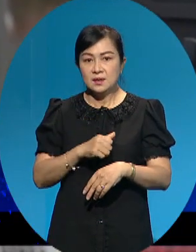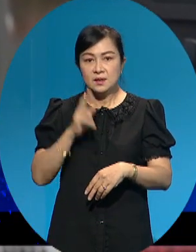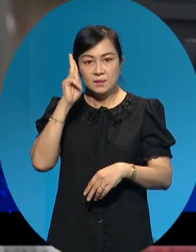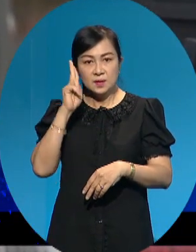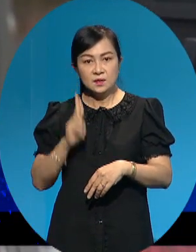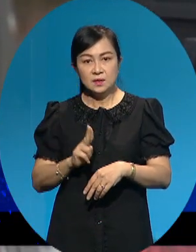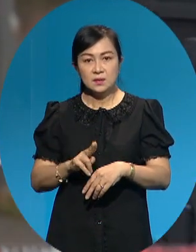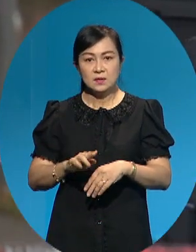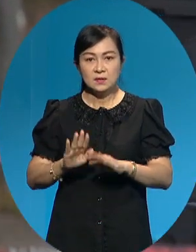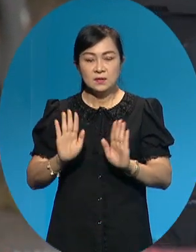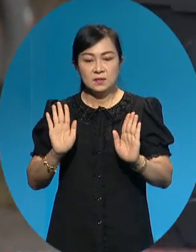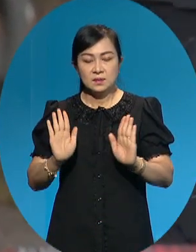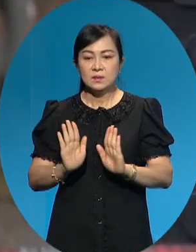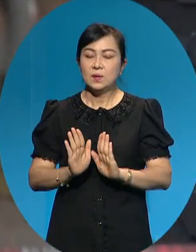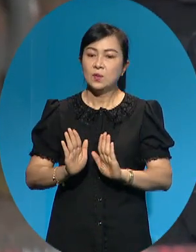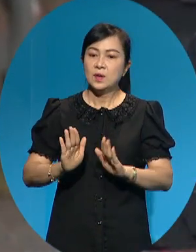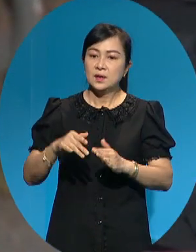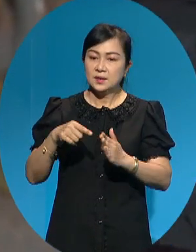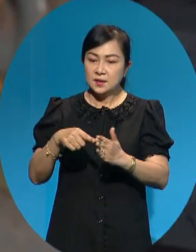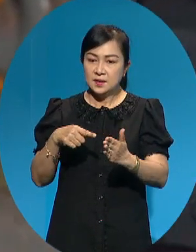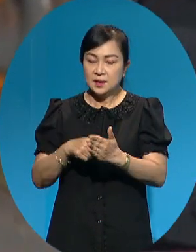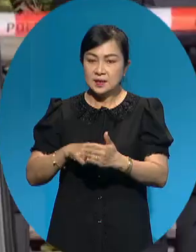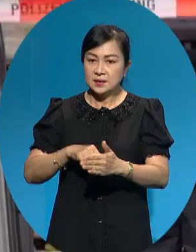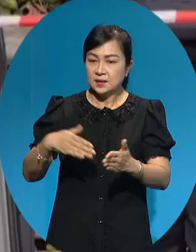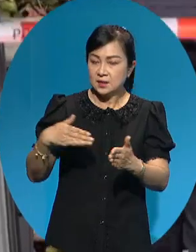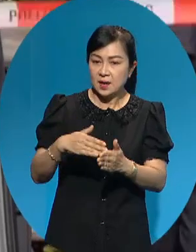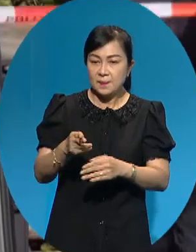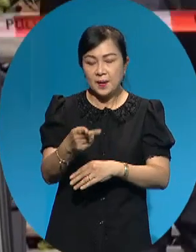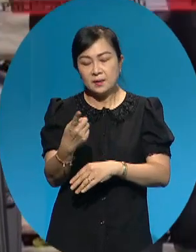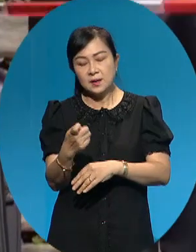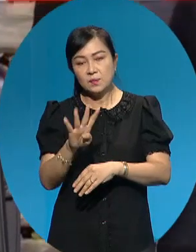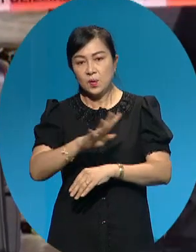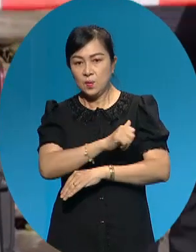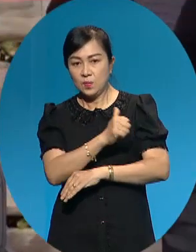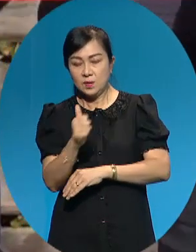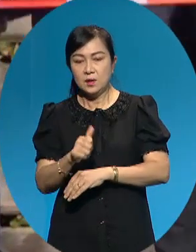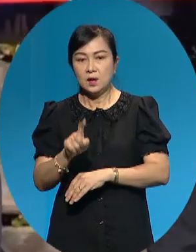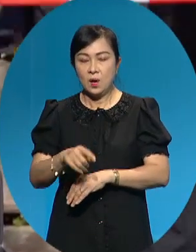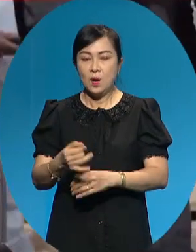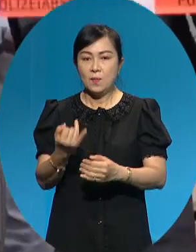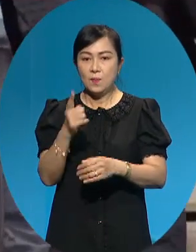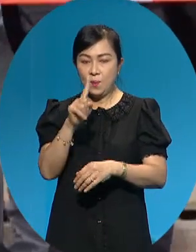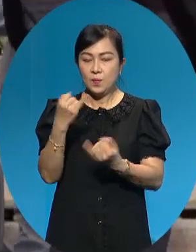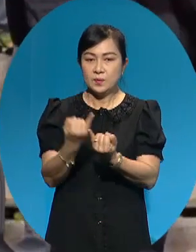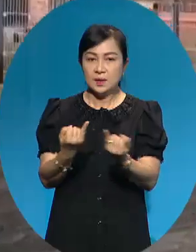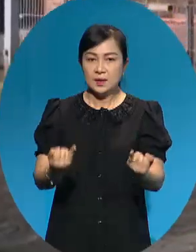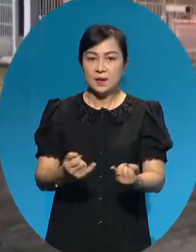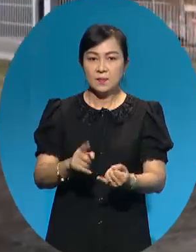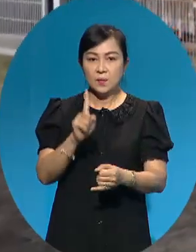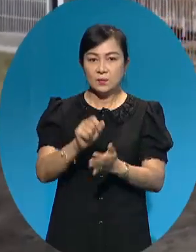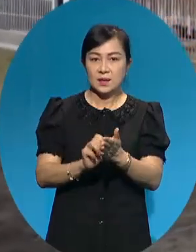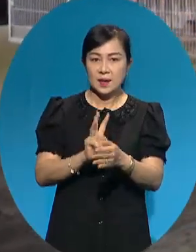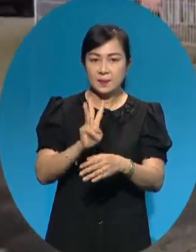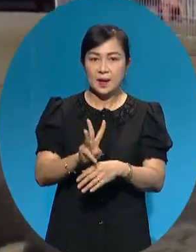binh sĩ đã đầu thú ngay sau khi ghi án người đàn ông này bị tình nghi đã bắn chết bốn người trong đó có một trẻ em vào rạng sáng ngày 01 tháng 3 theo giờ địa